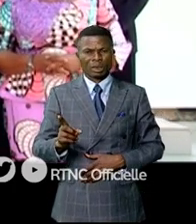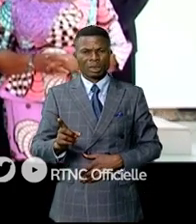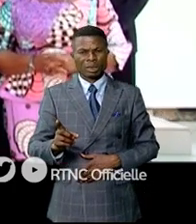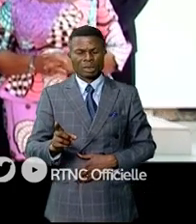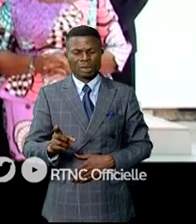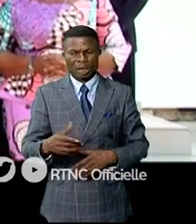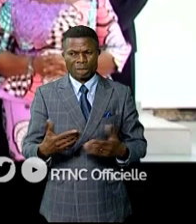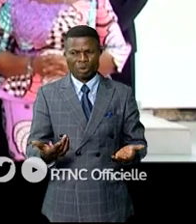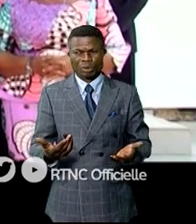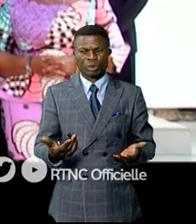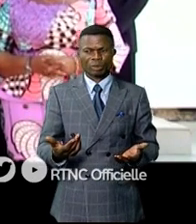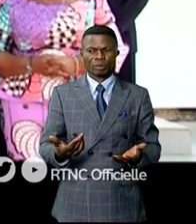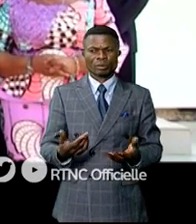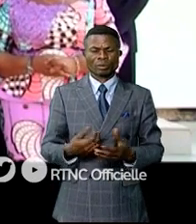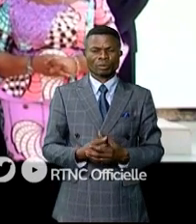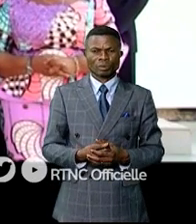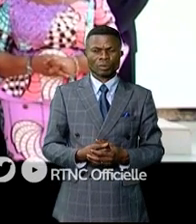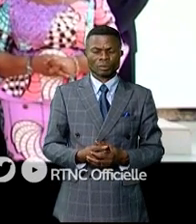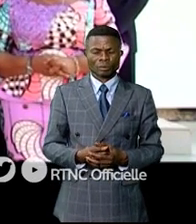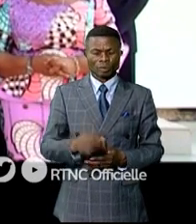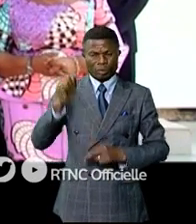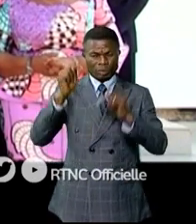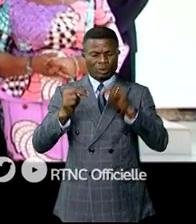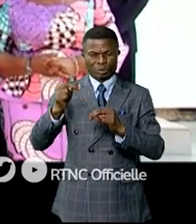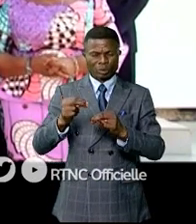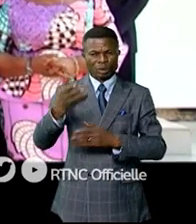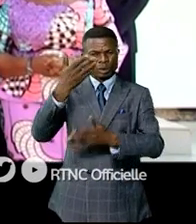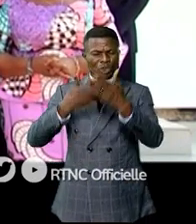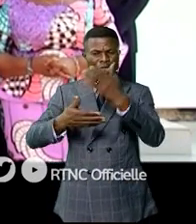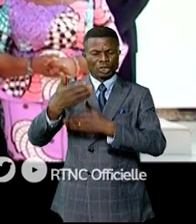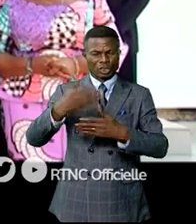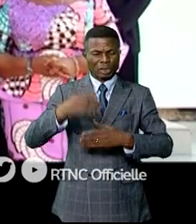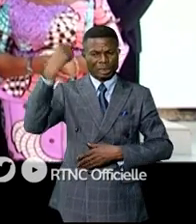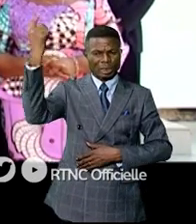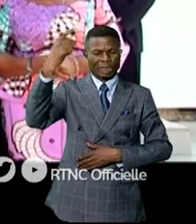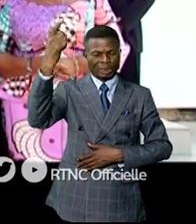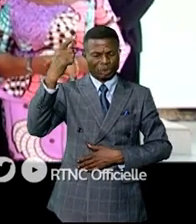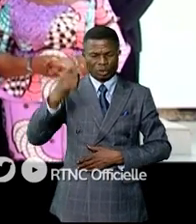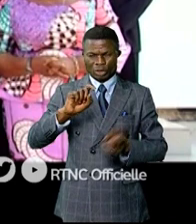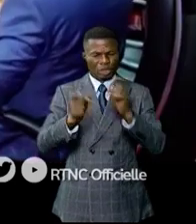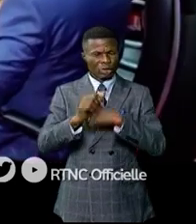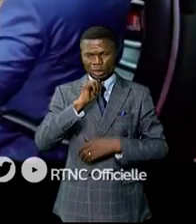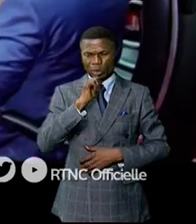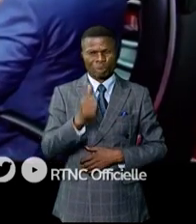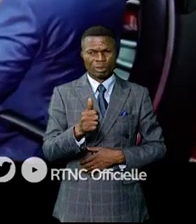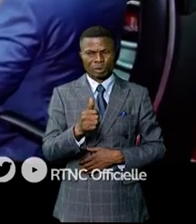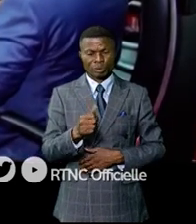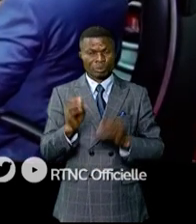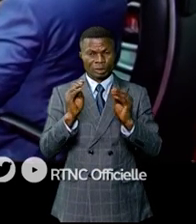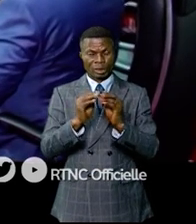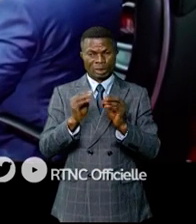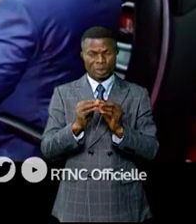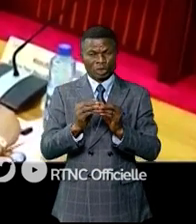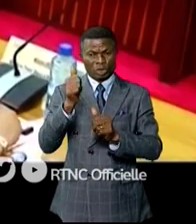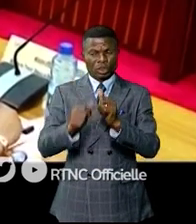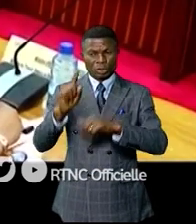remonté de taux au niveau des marchés de change. La réunion hebdomadaire